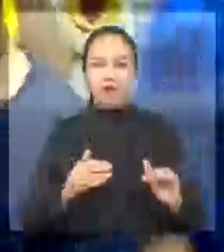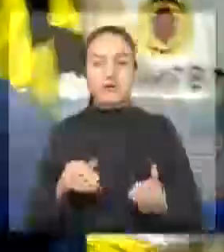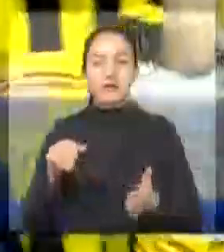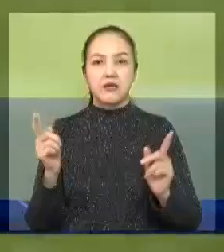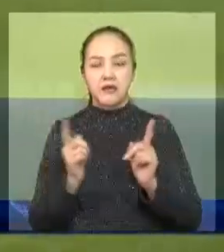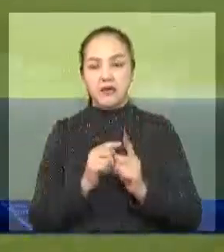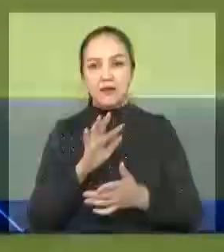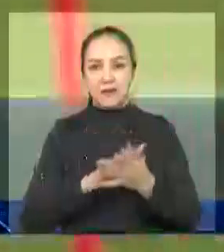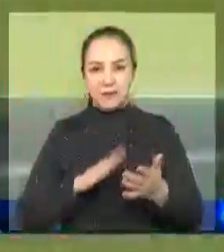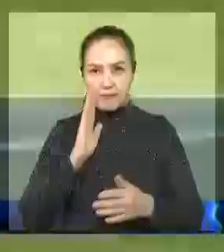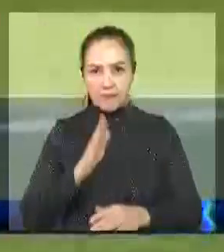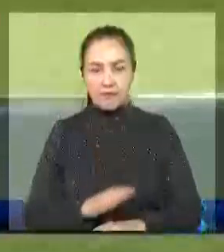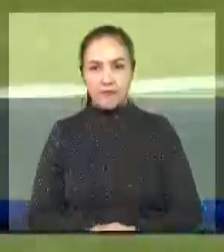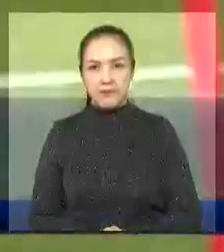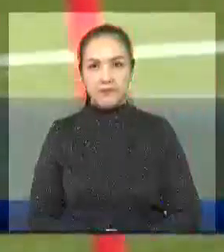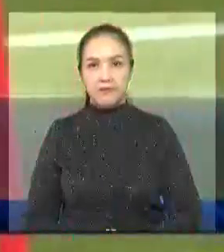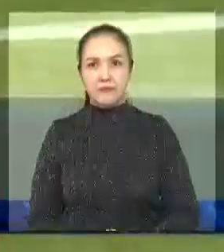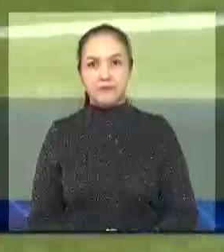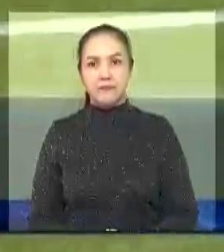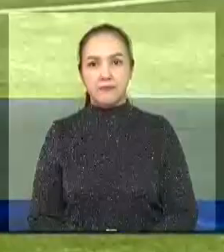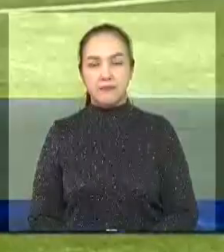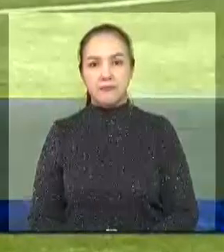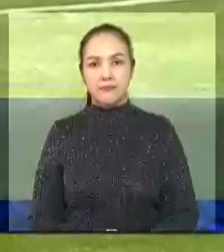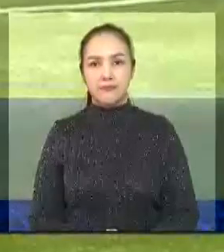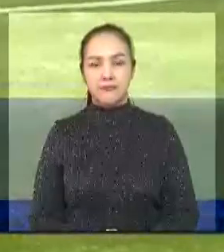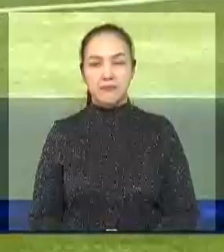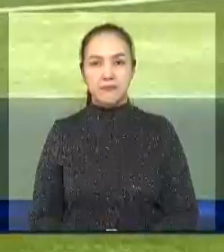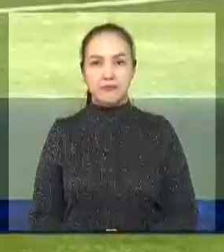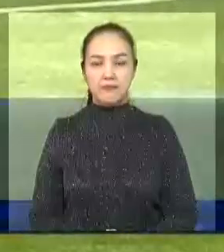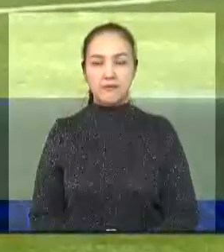қабылдау әлі де жалғасып жатыр. Ботагөз Сахитжанова, Руслан Елтаев, Ақтөбе телеарнасы.